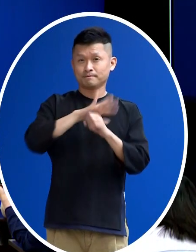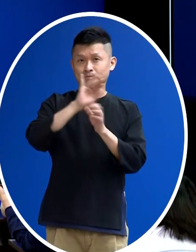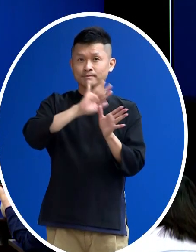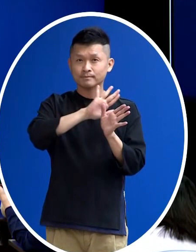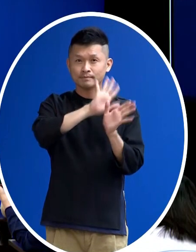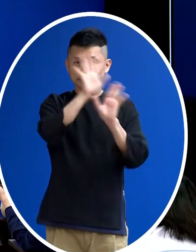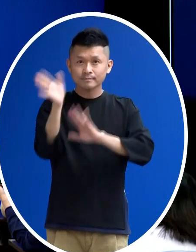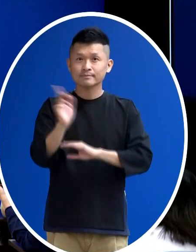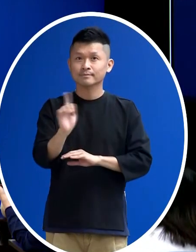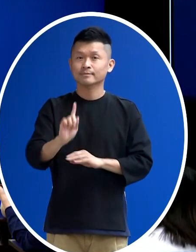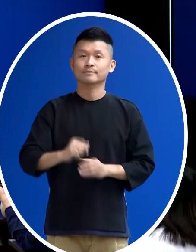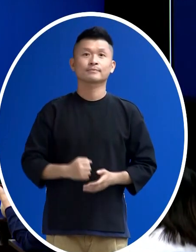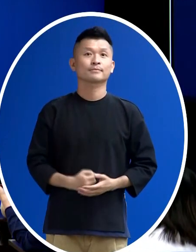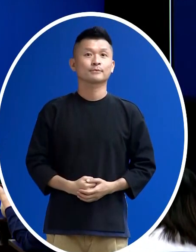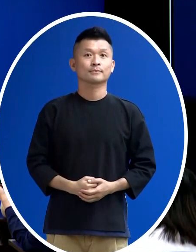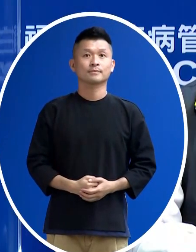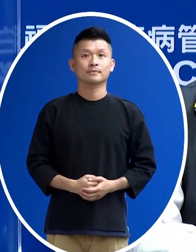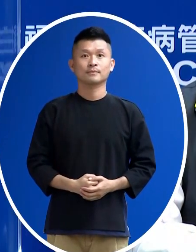形。